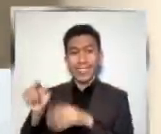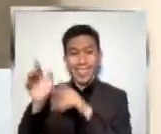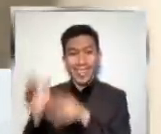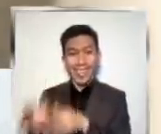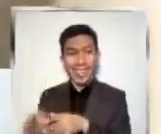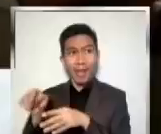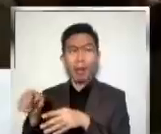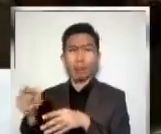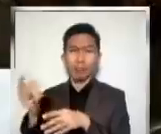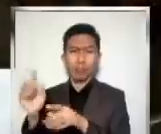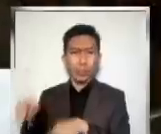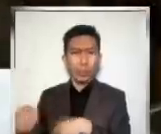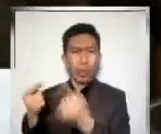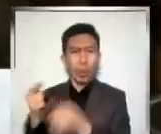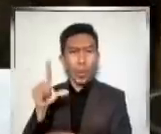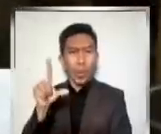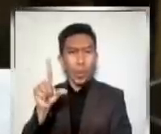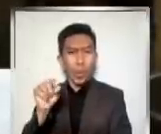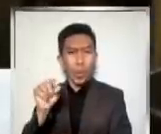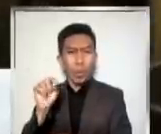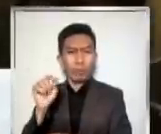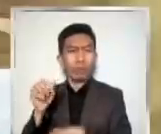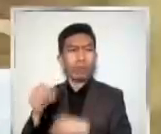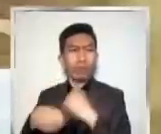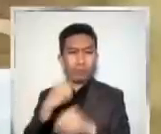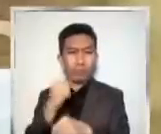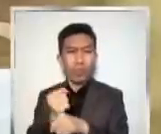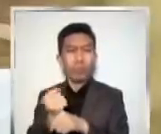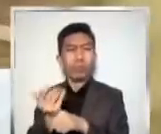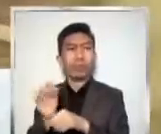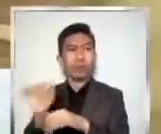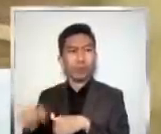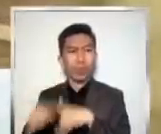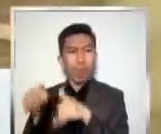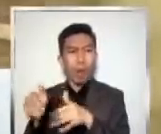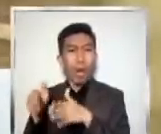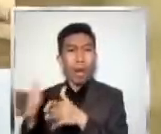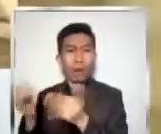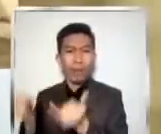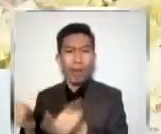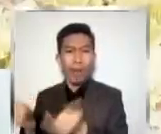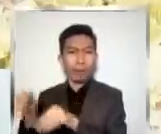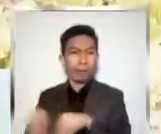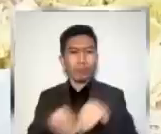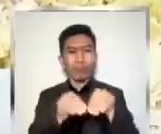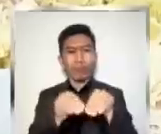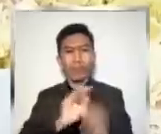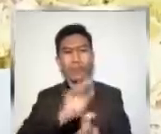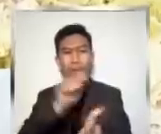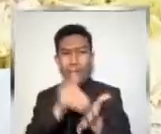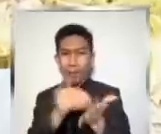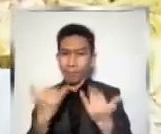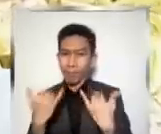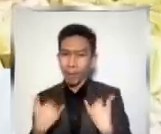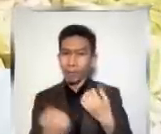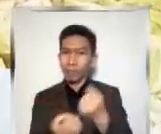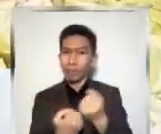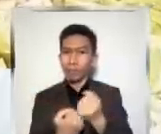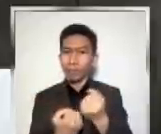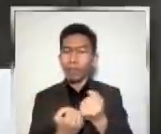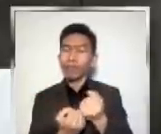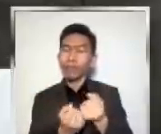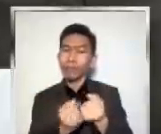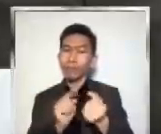na si Corazon. Ngayon, kinupkop na siya ng Kalinga Center at isa na rin sa mga tumutulong sa pagpapakain sa daan-daang homeless at locally